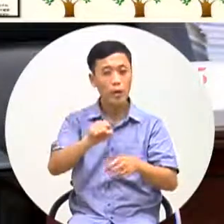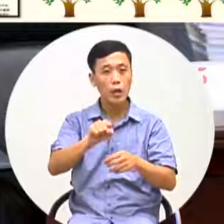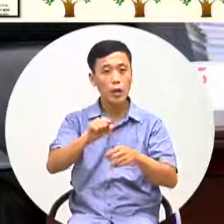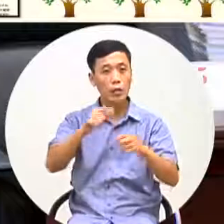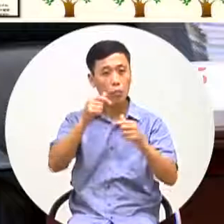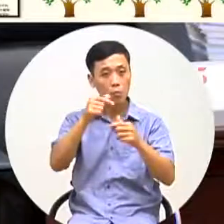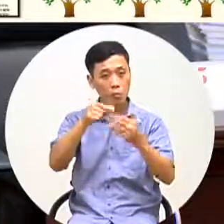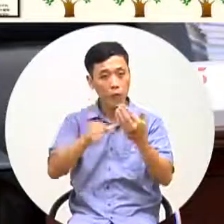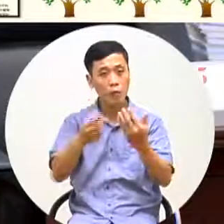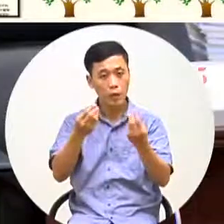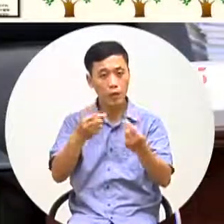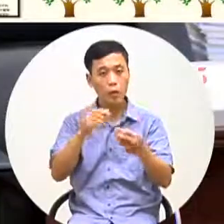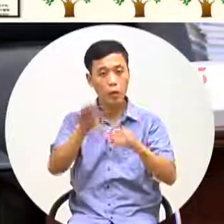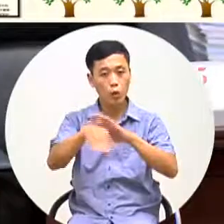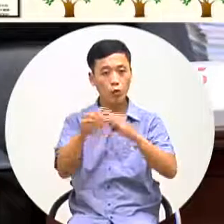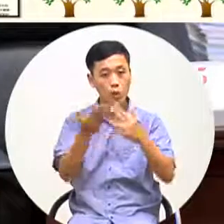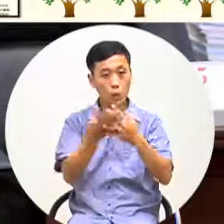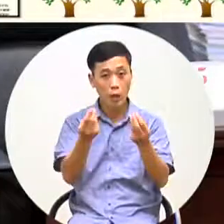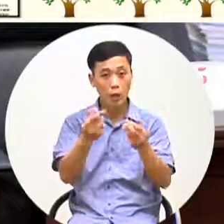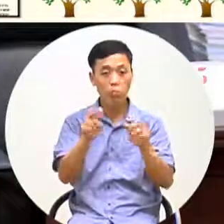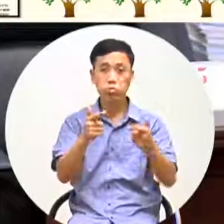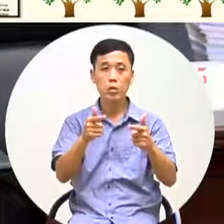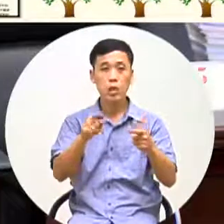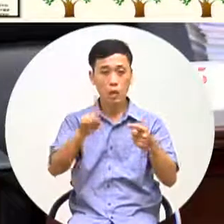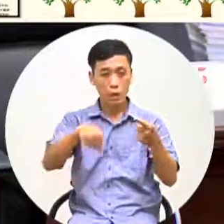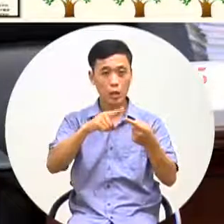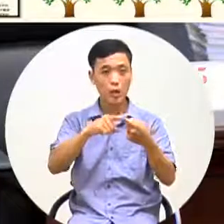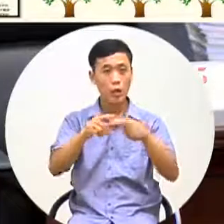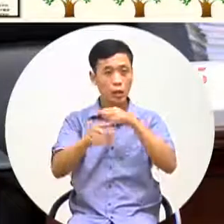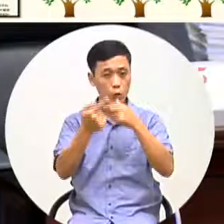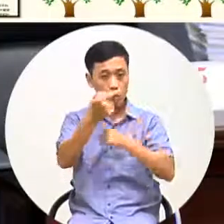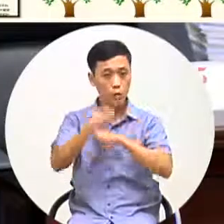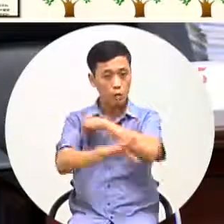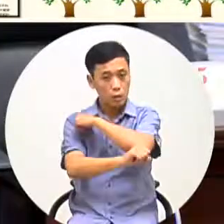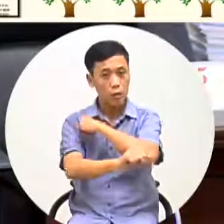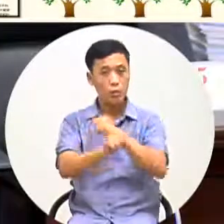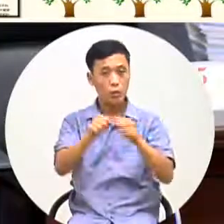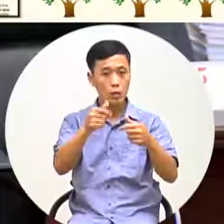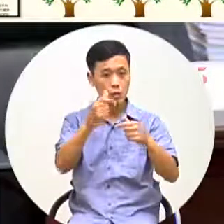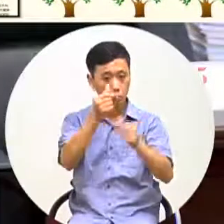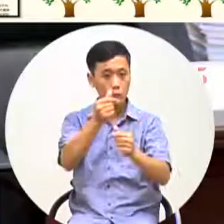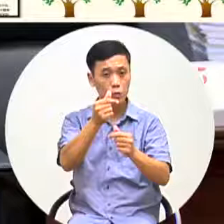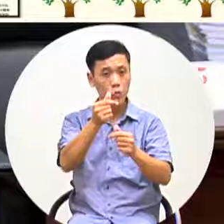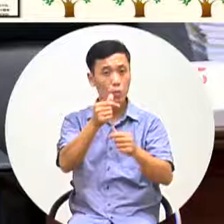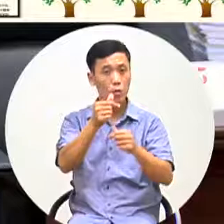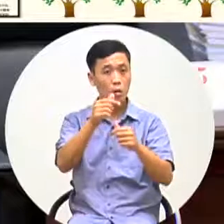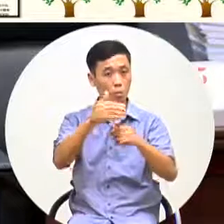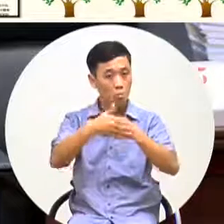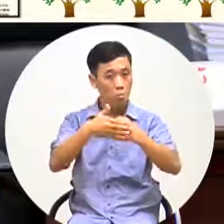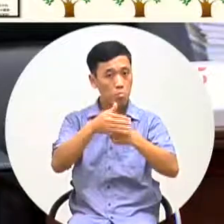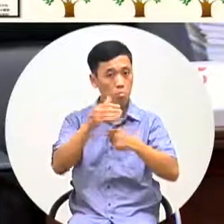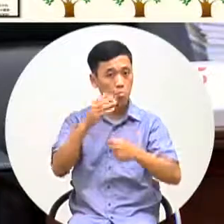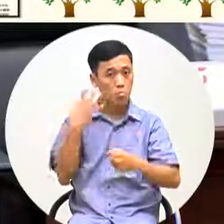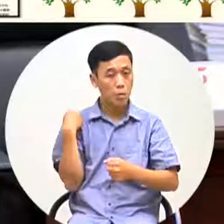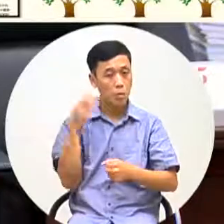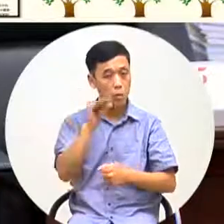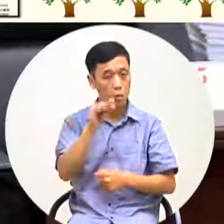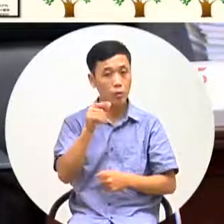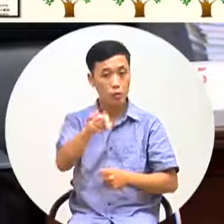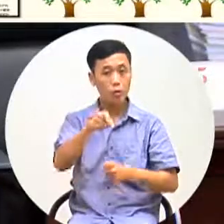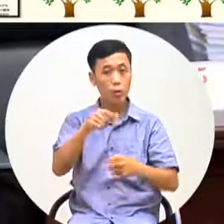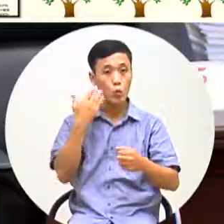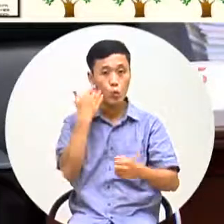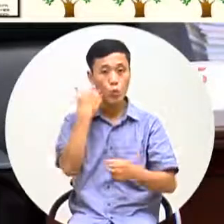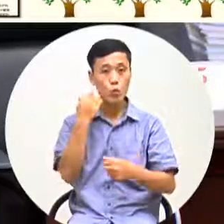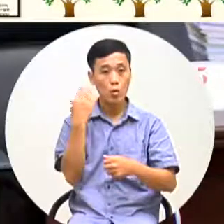你基本该有的准则有没有掌握住？那如果这些准则掌握住的时候，我们是不是就能够让这棵树真正